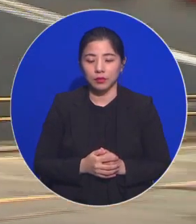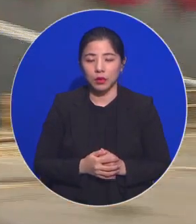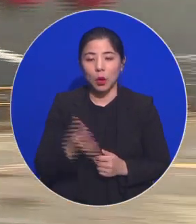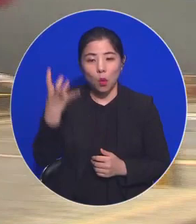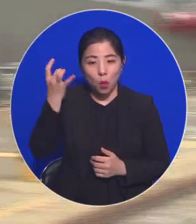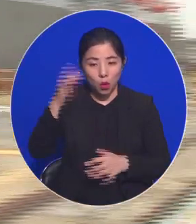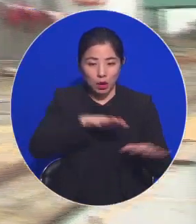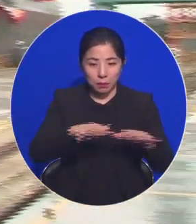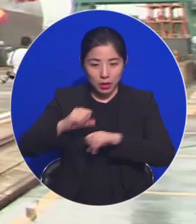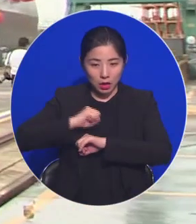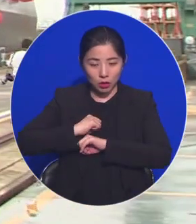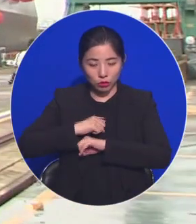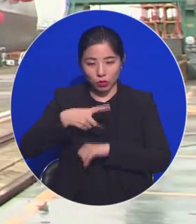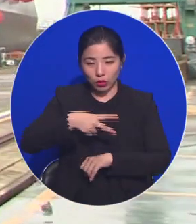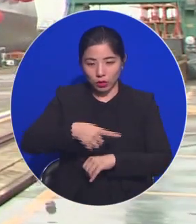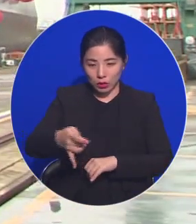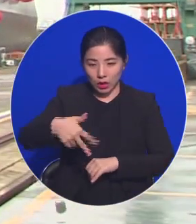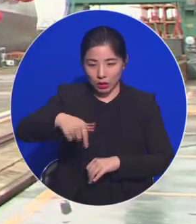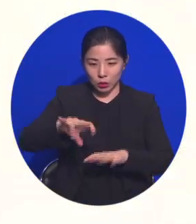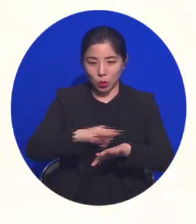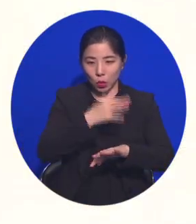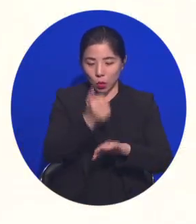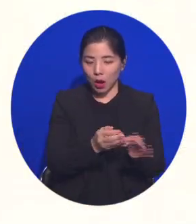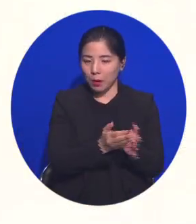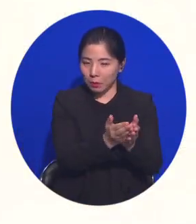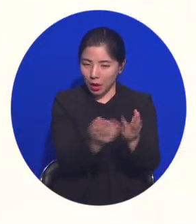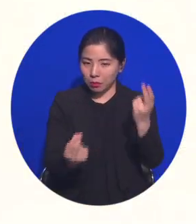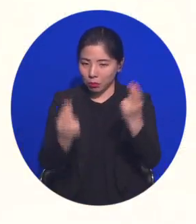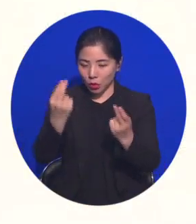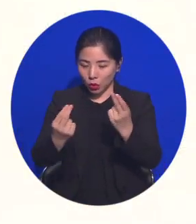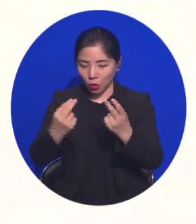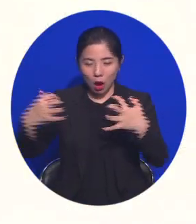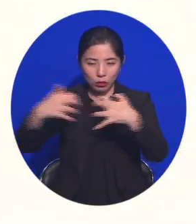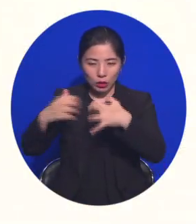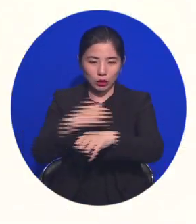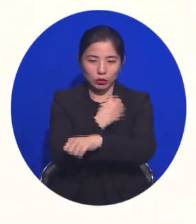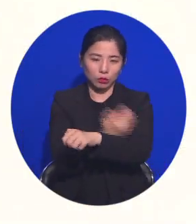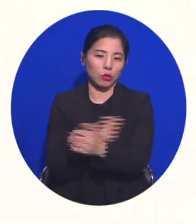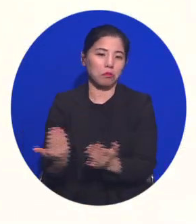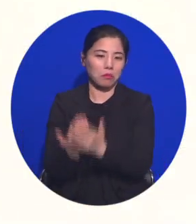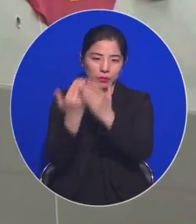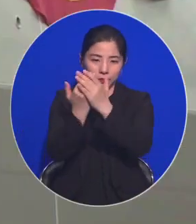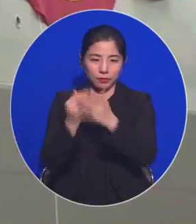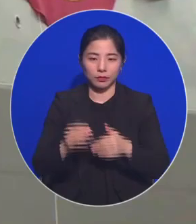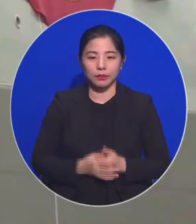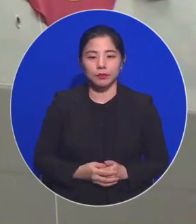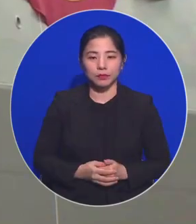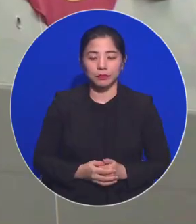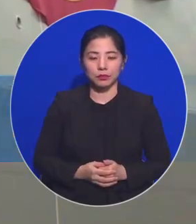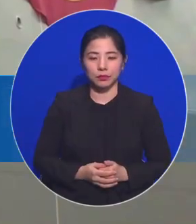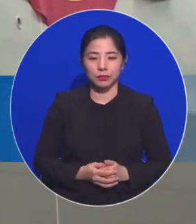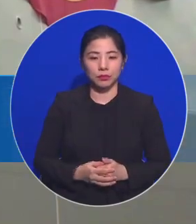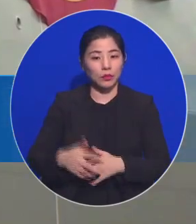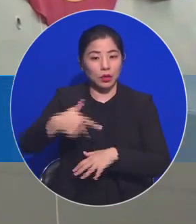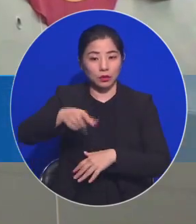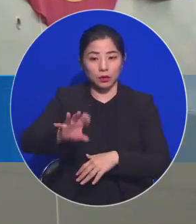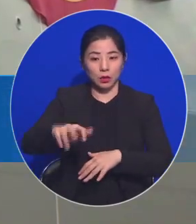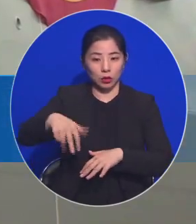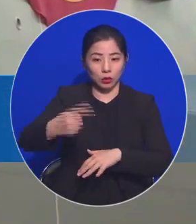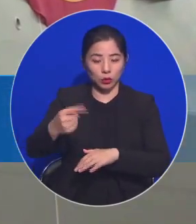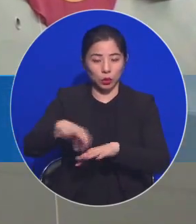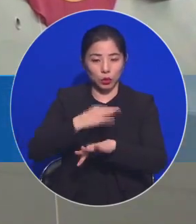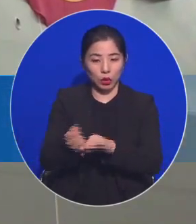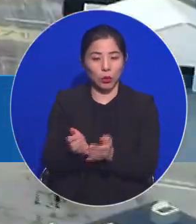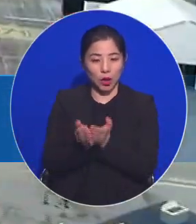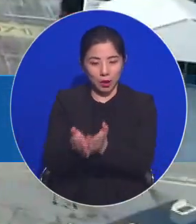해군의 세종대왕급 이지스함에 비해 전반적 전투 능력이 크게 향상됐다는 평가입니다. 정조대왕함은 시험평가